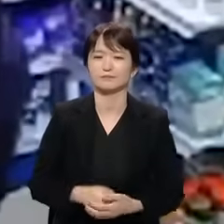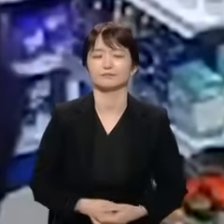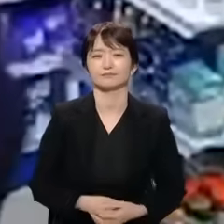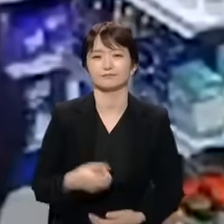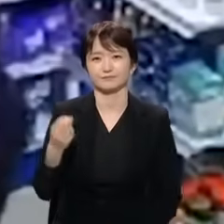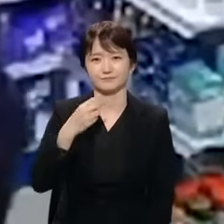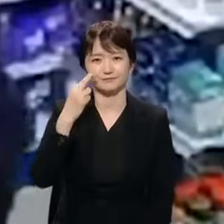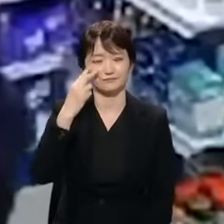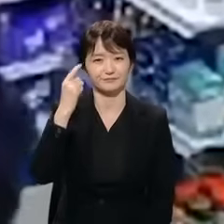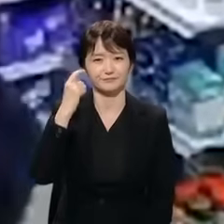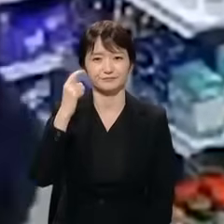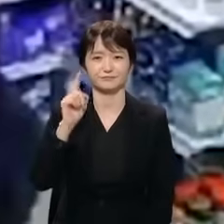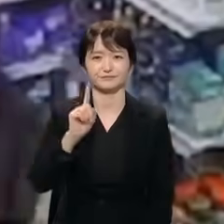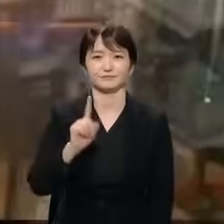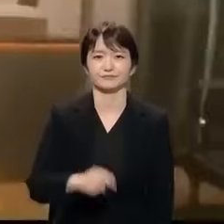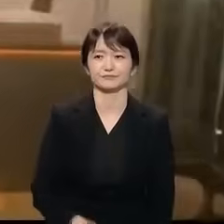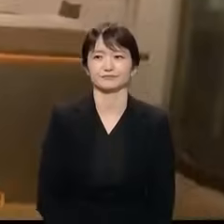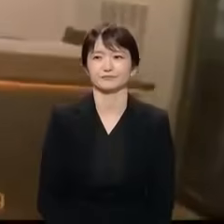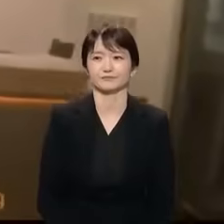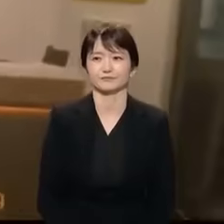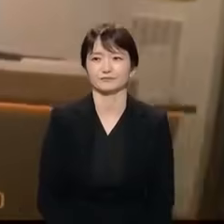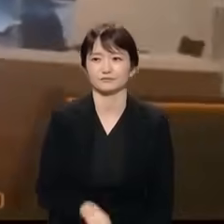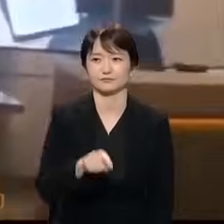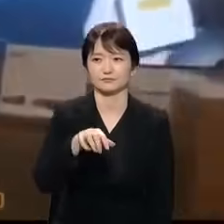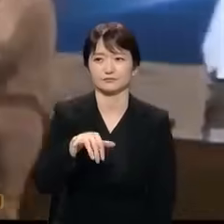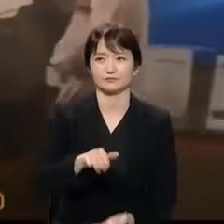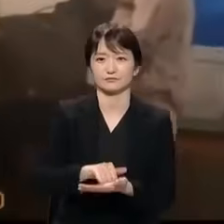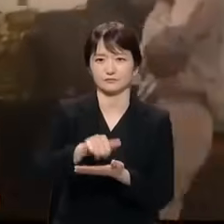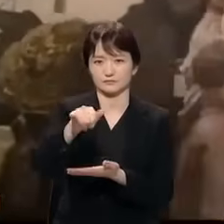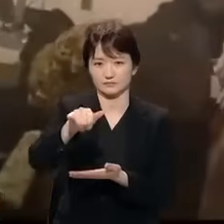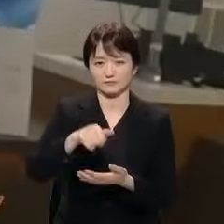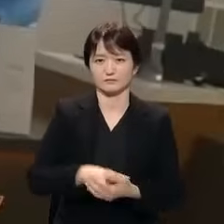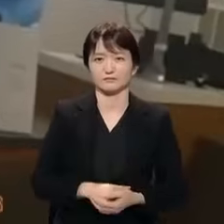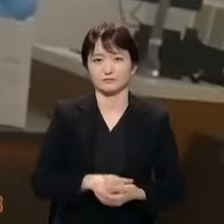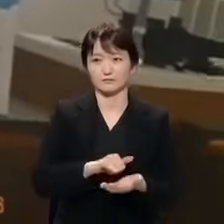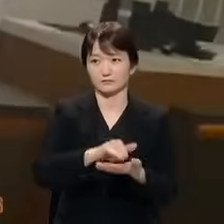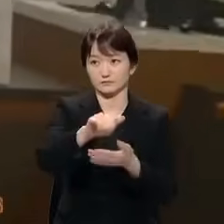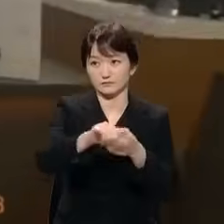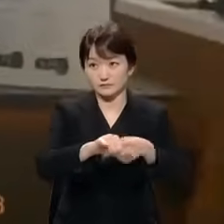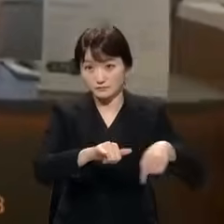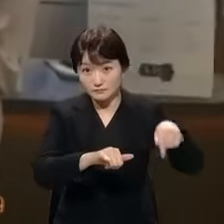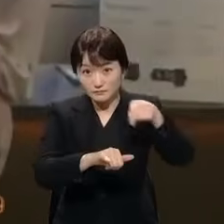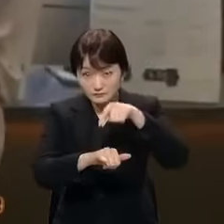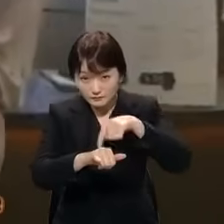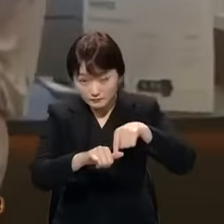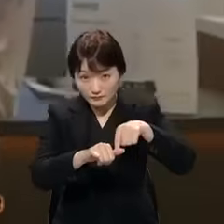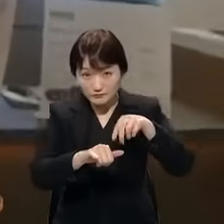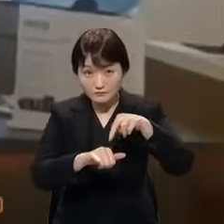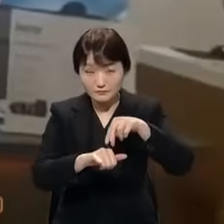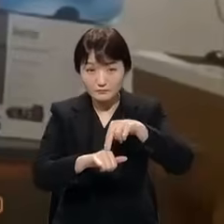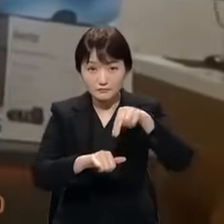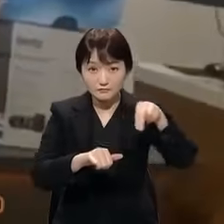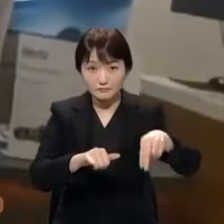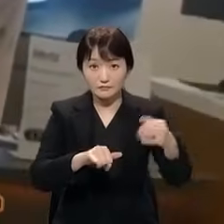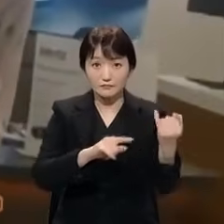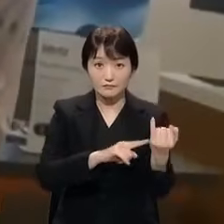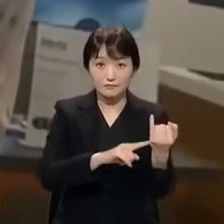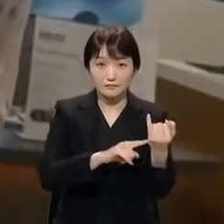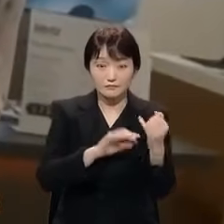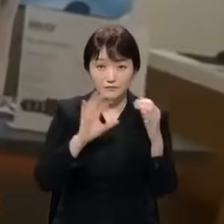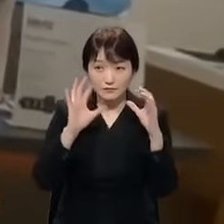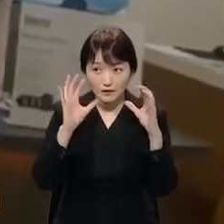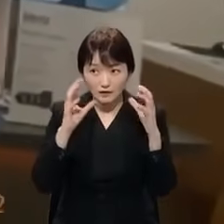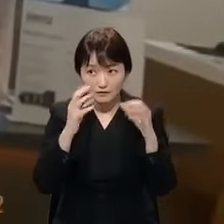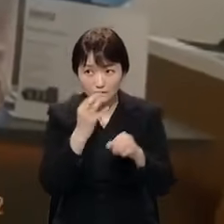미국 가보시죠. 자, 이곳은 공항입니다. 비행기에서 막 내린 이 여성이 아동